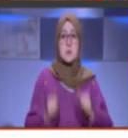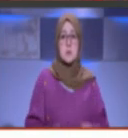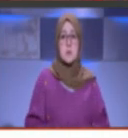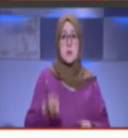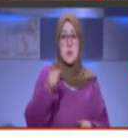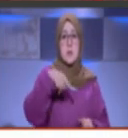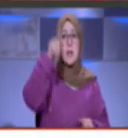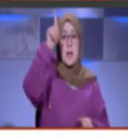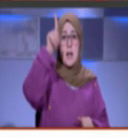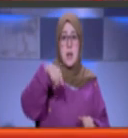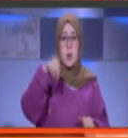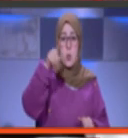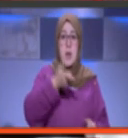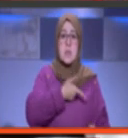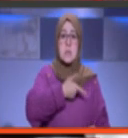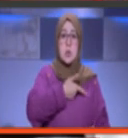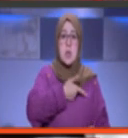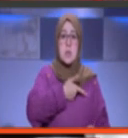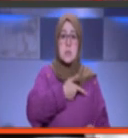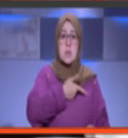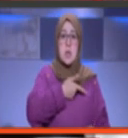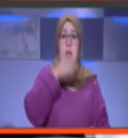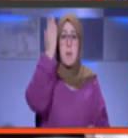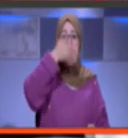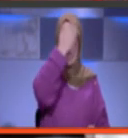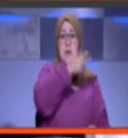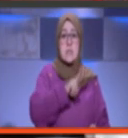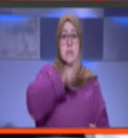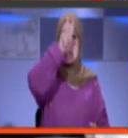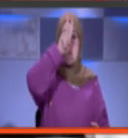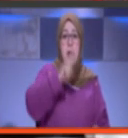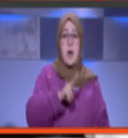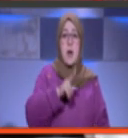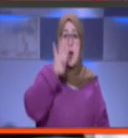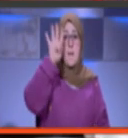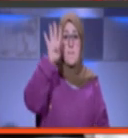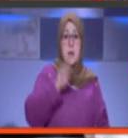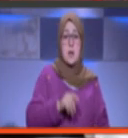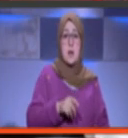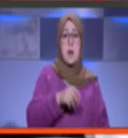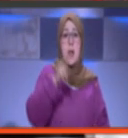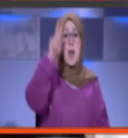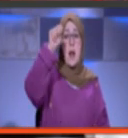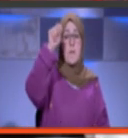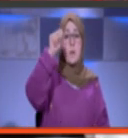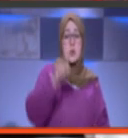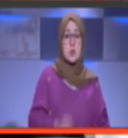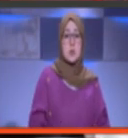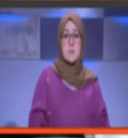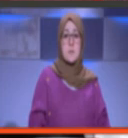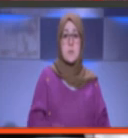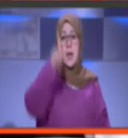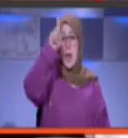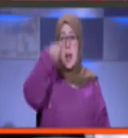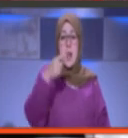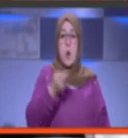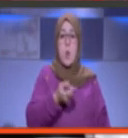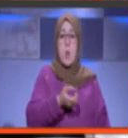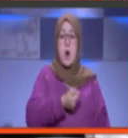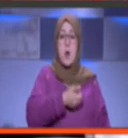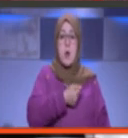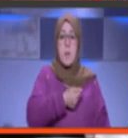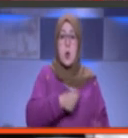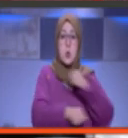اليوم الثلاثاء الموافق 7 أبريل 2020، اليوم الرابع من الأسبوع الثامن لفيروس كورونا في